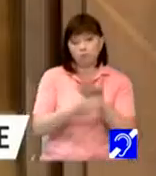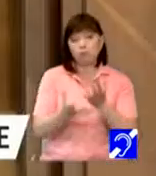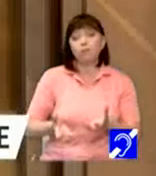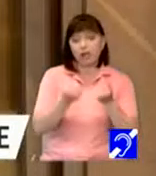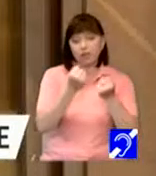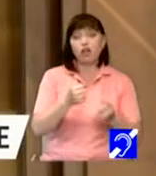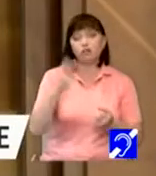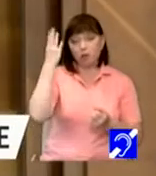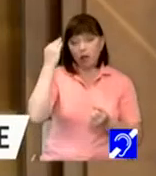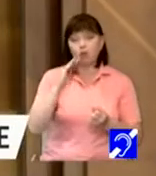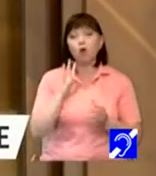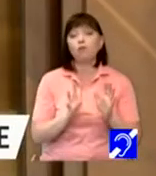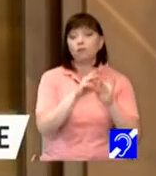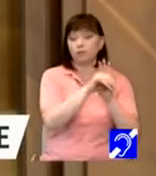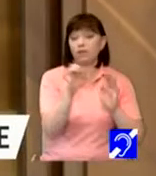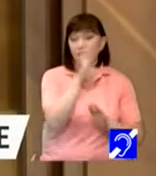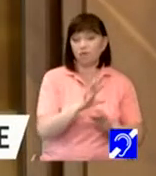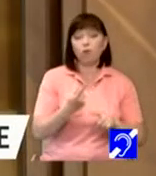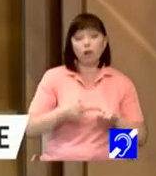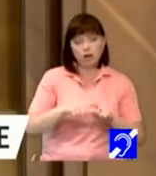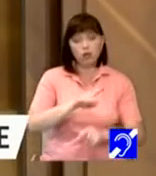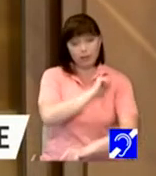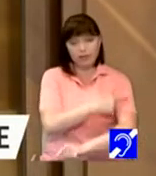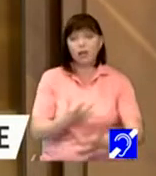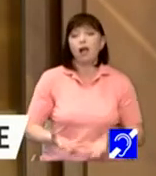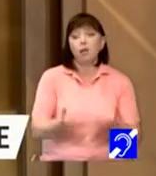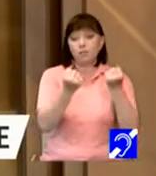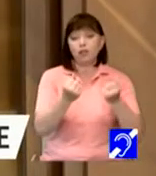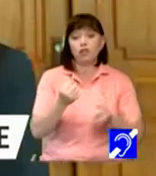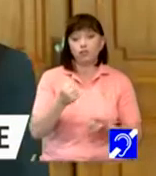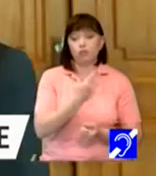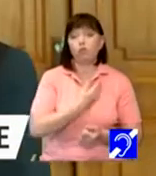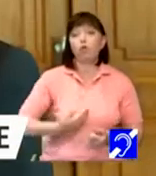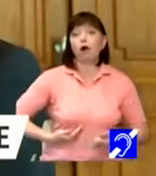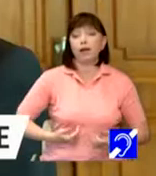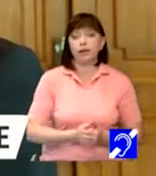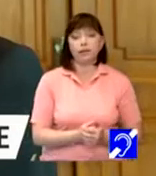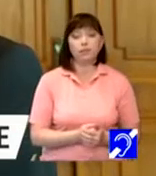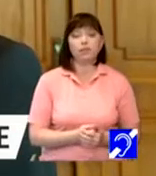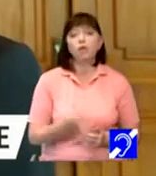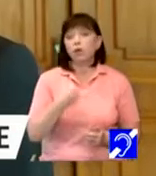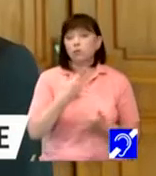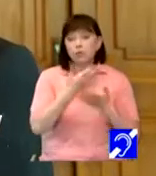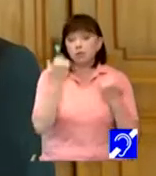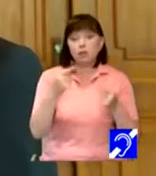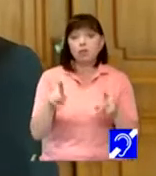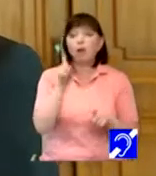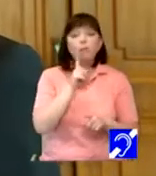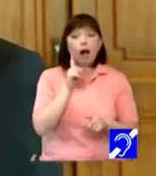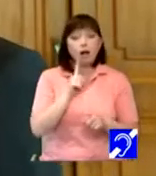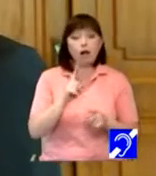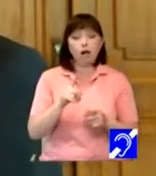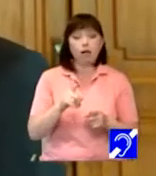Republicii Moldova, proces în care este puternic sprijinită de autoritățile de la București. Nu avem semnale la acest moment